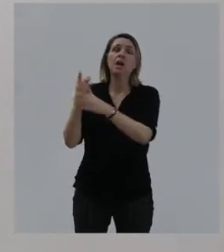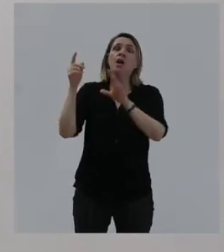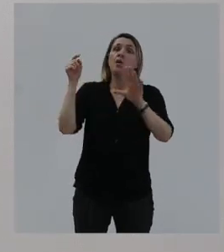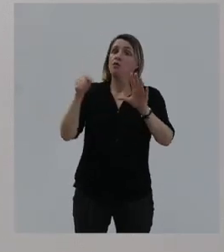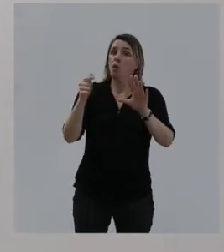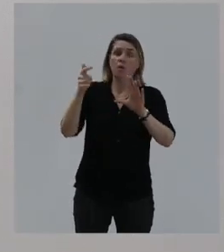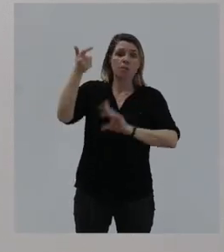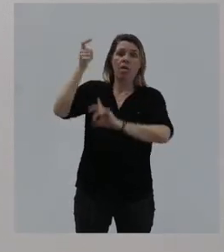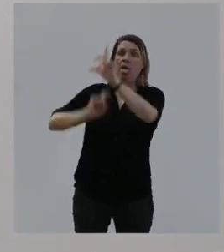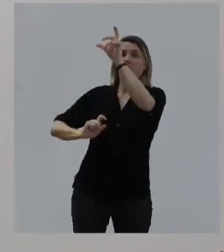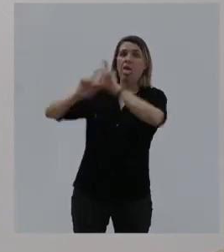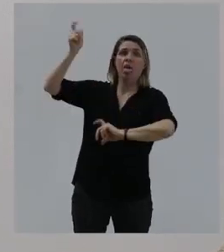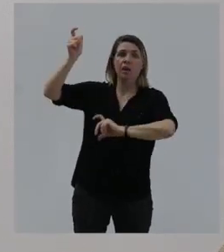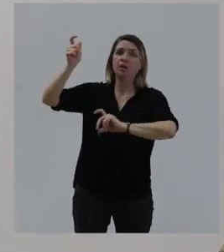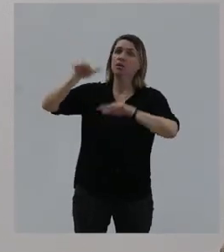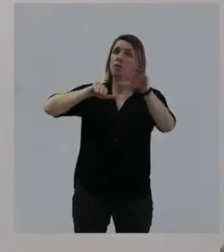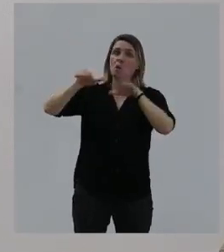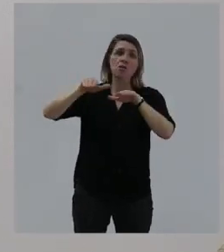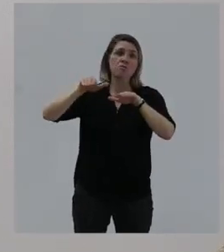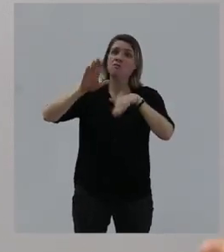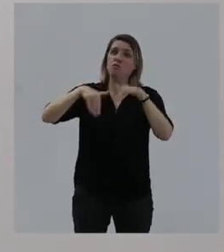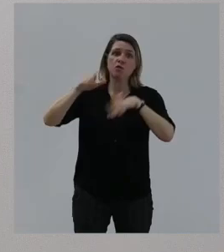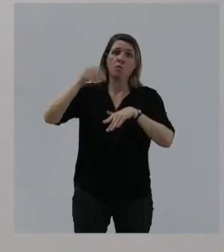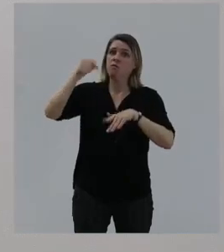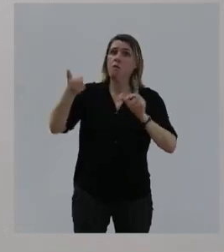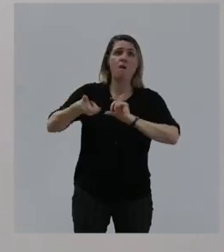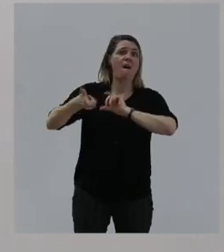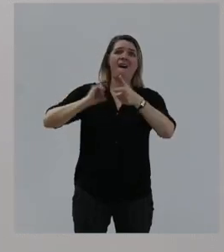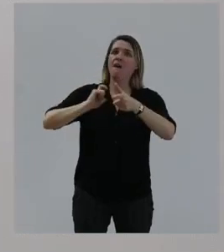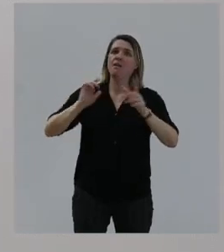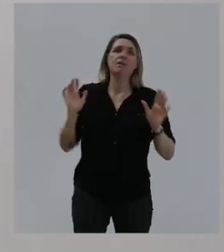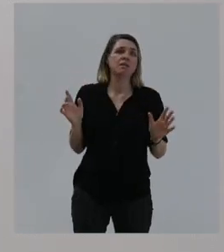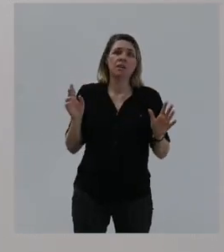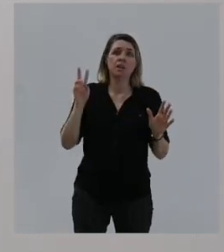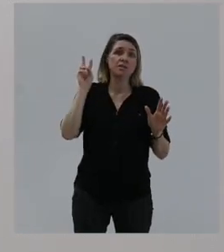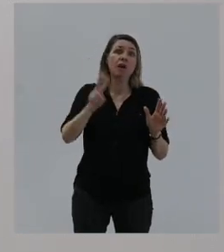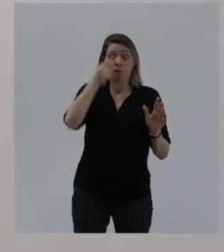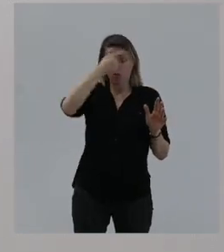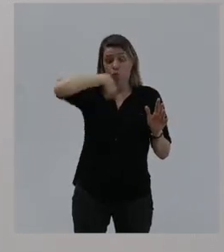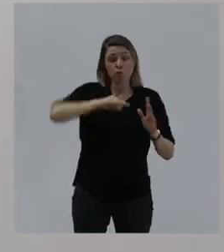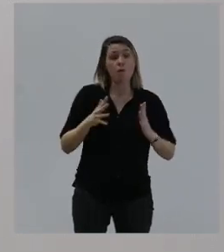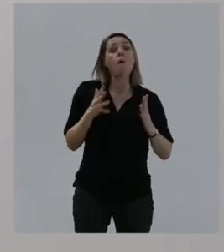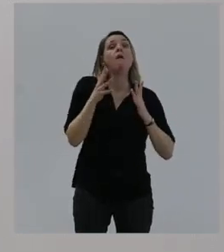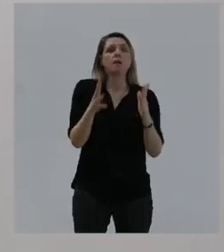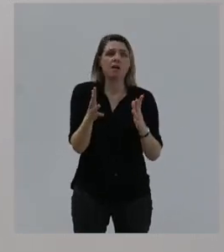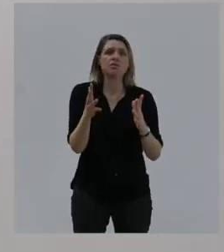d'inverser en quelque sorte ce mode de fonctionnement. Et là, c'est un engagement pour nous aussi, d'aller plus vers les